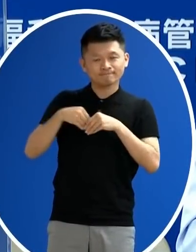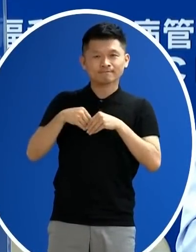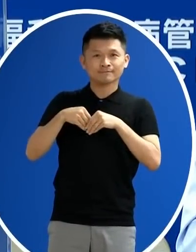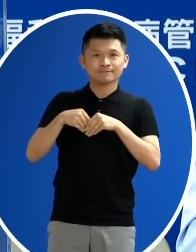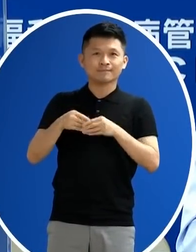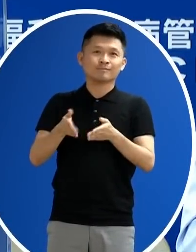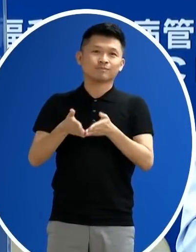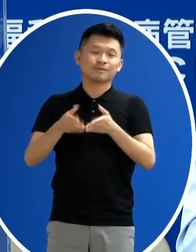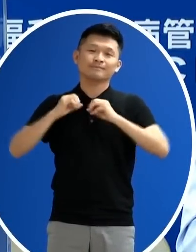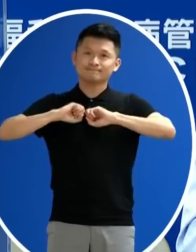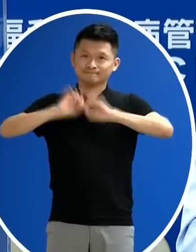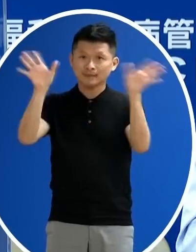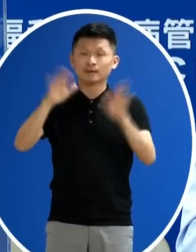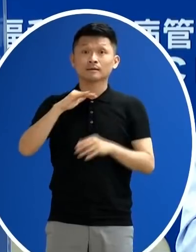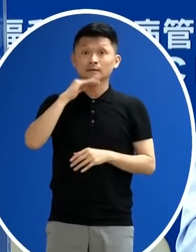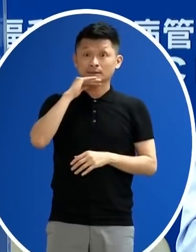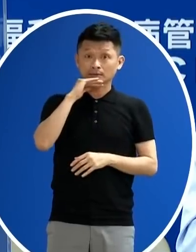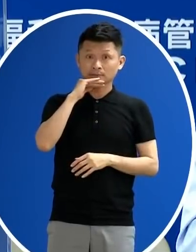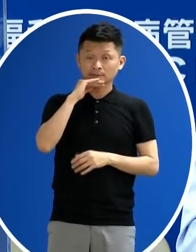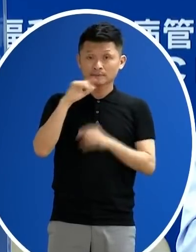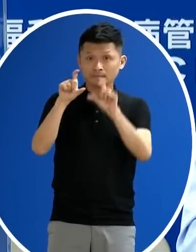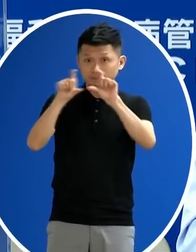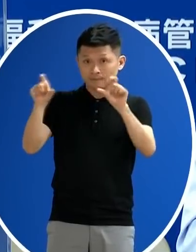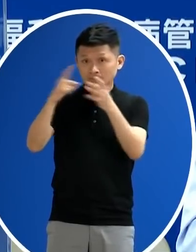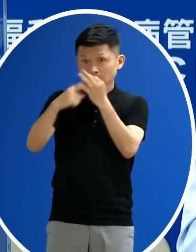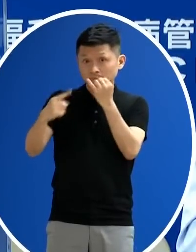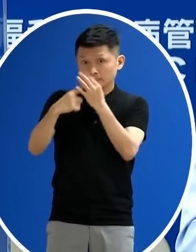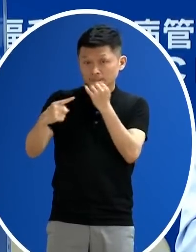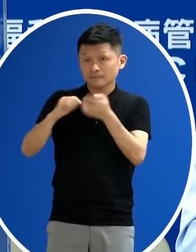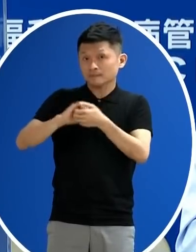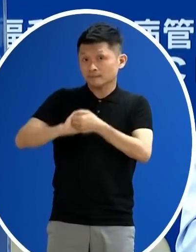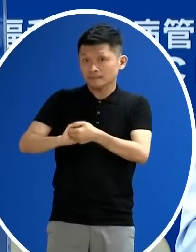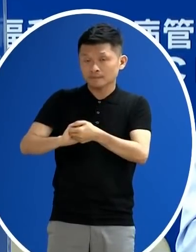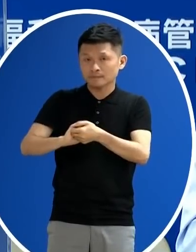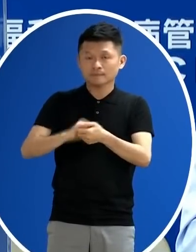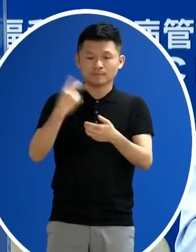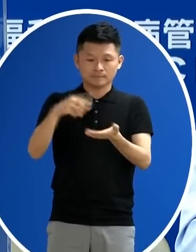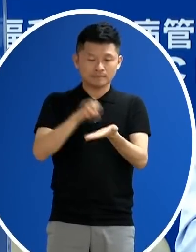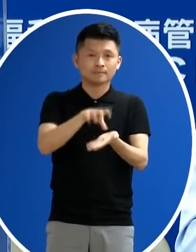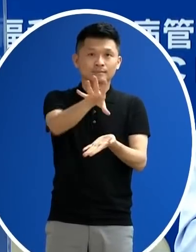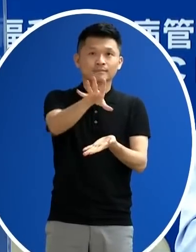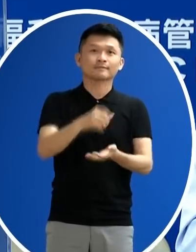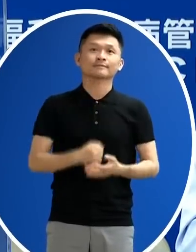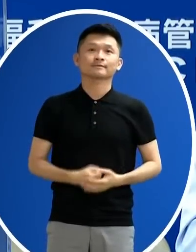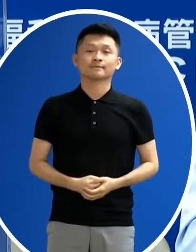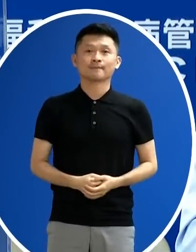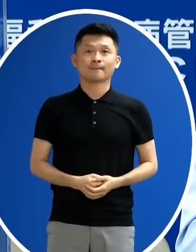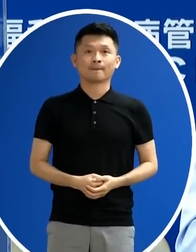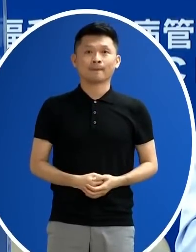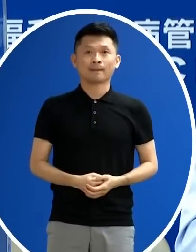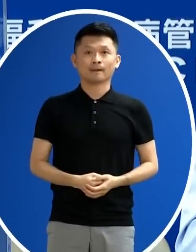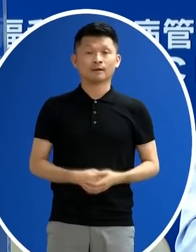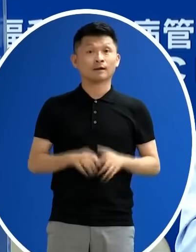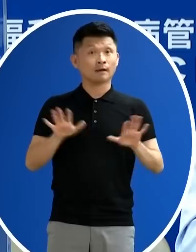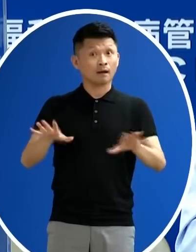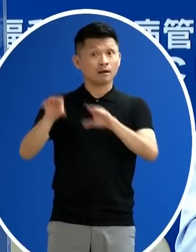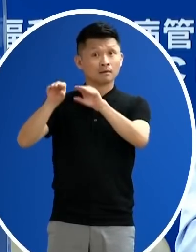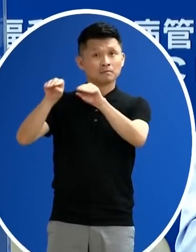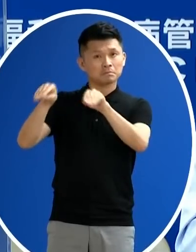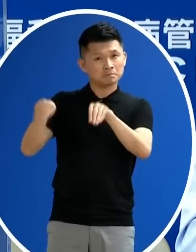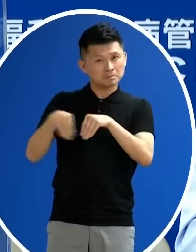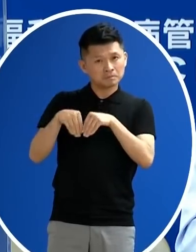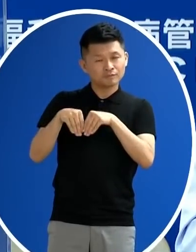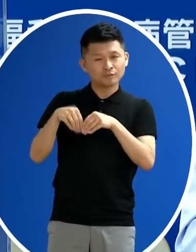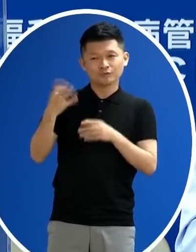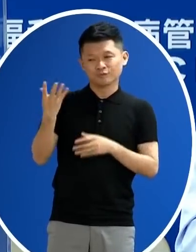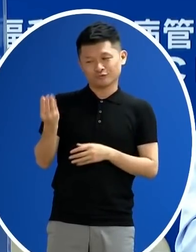布，好，那我们等到确定的数量完整之后，再跟大家来做报告。那不过这次他捐赠的数量相